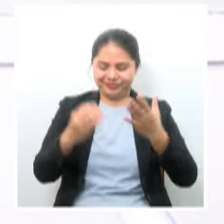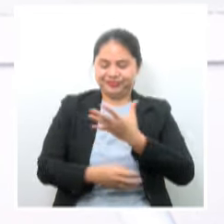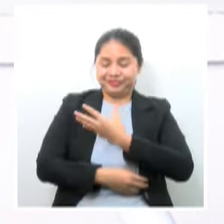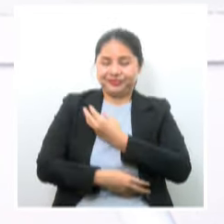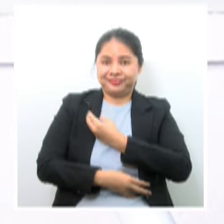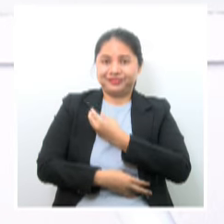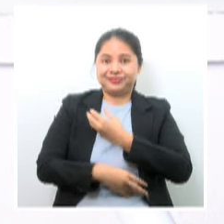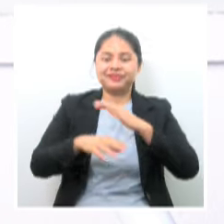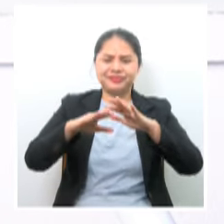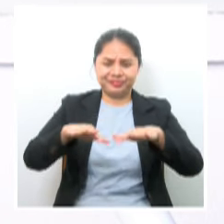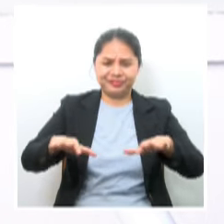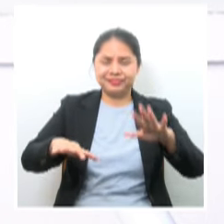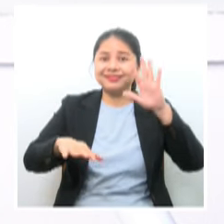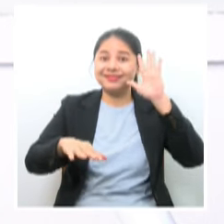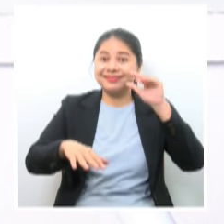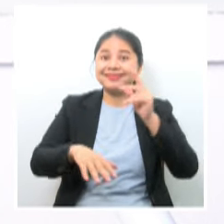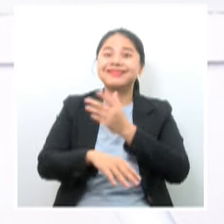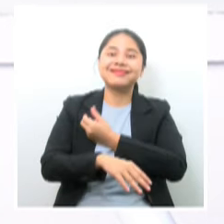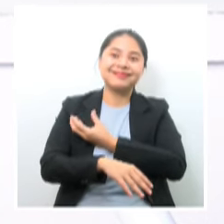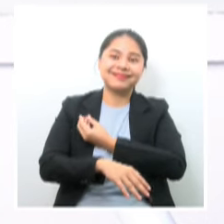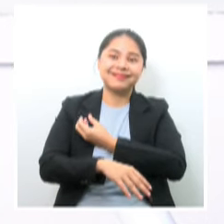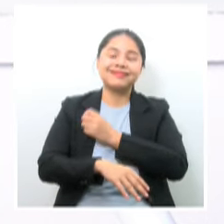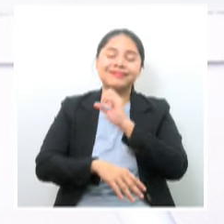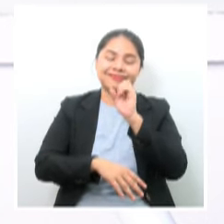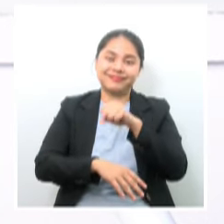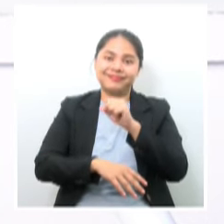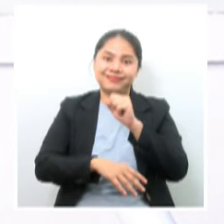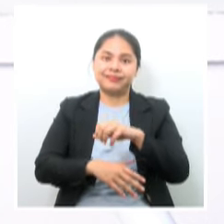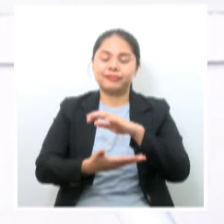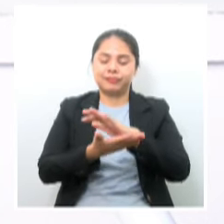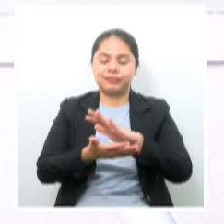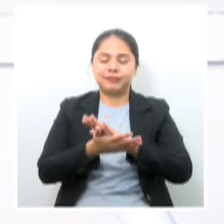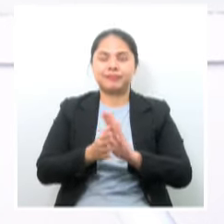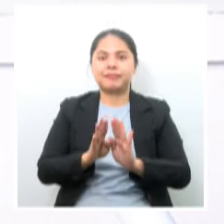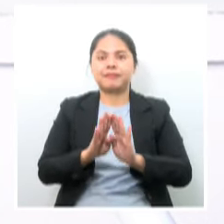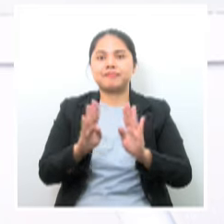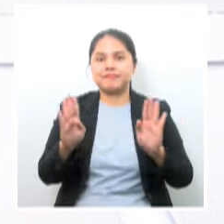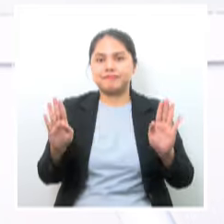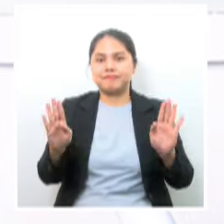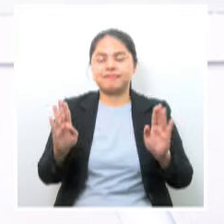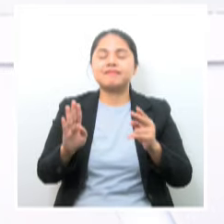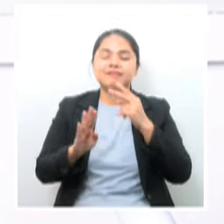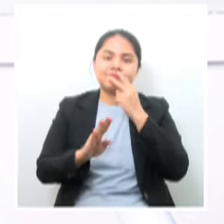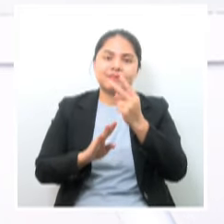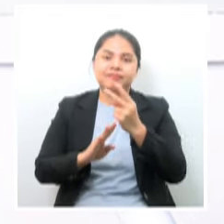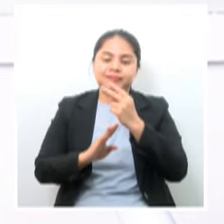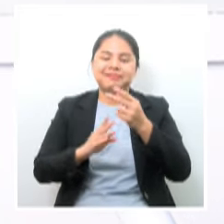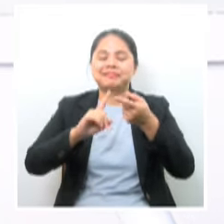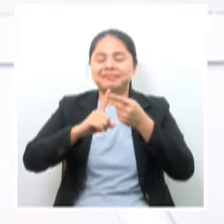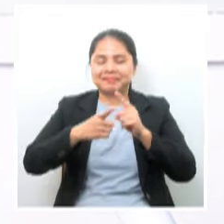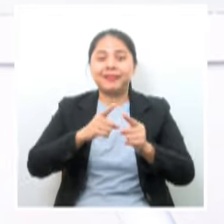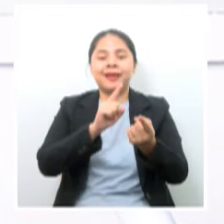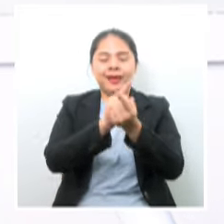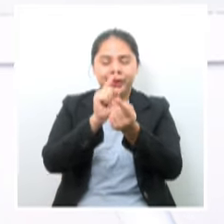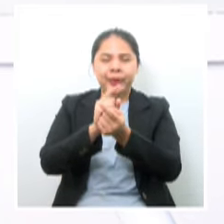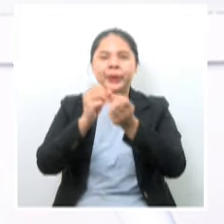นะคะเด็กๆและผู้ปกครองเนี่ยก็ตื่นเต้นกันมากๆเลยด้วยเพราะว่าการเปิดเทอมวันแรกนะคะก็จะเป็นอะไรที่อยากจะเจอทั้งเพื่อนนะคะอย